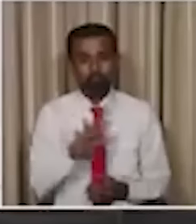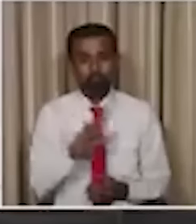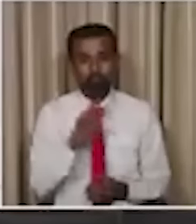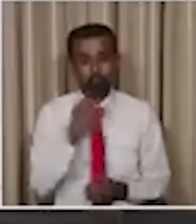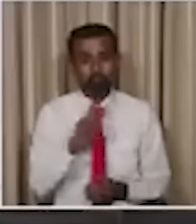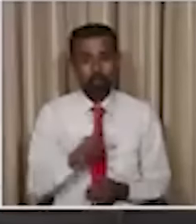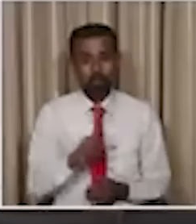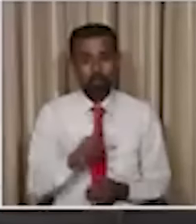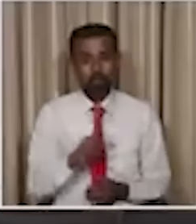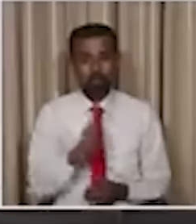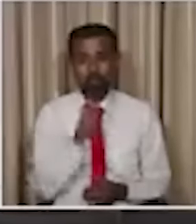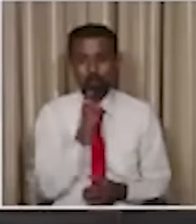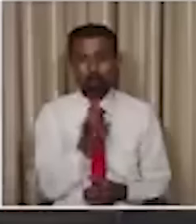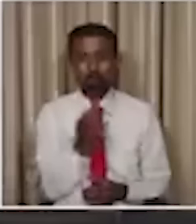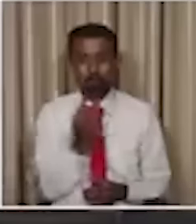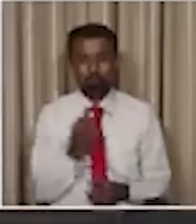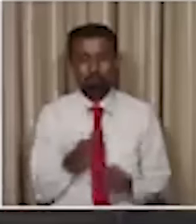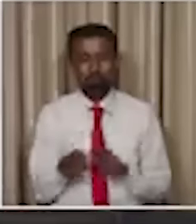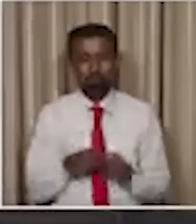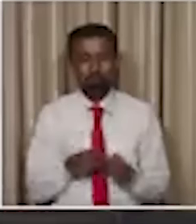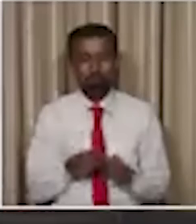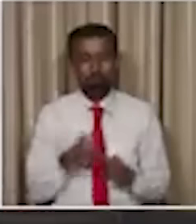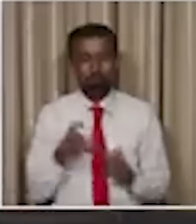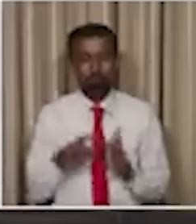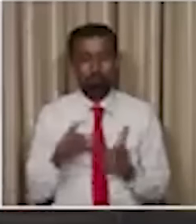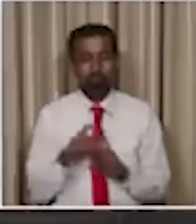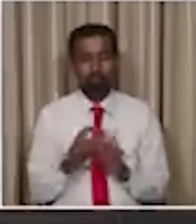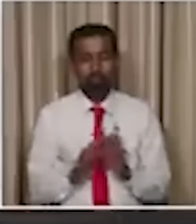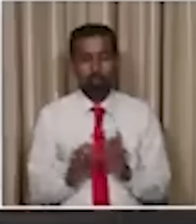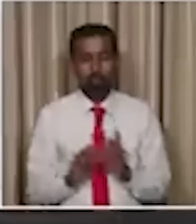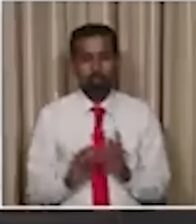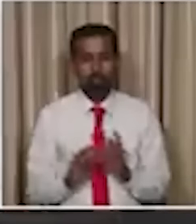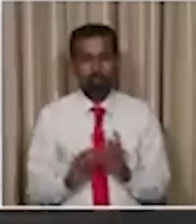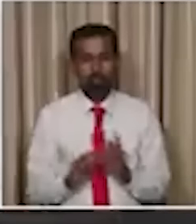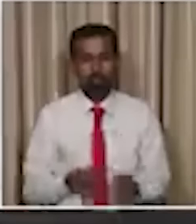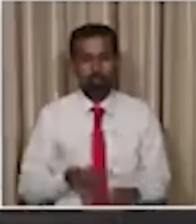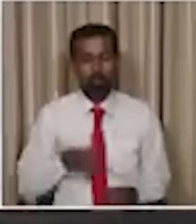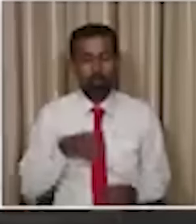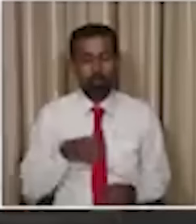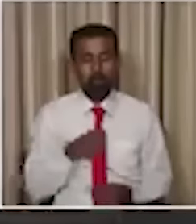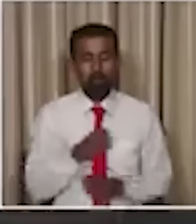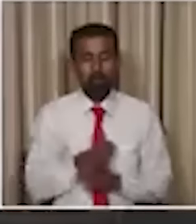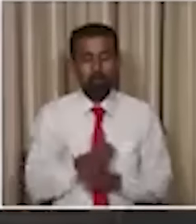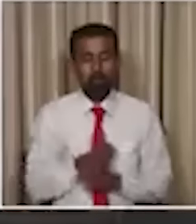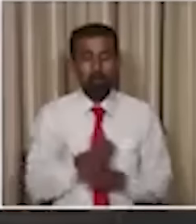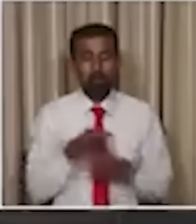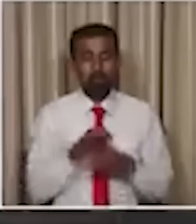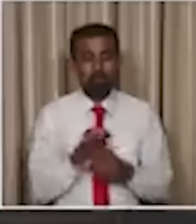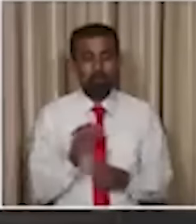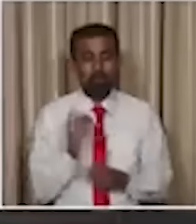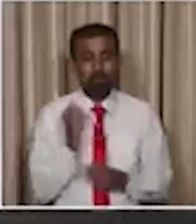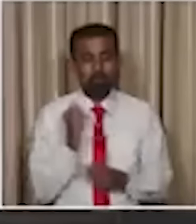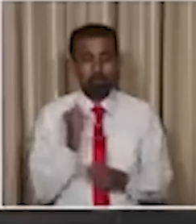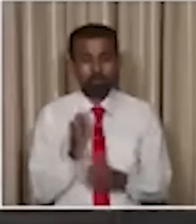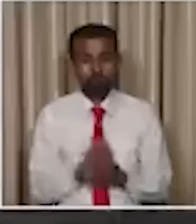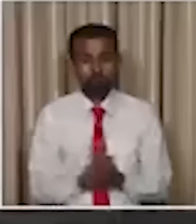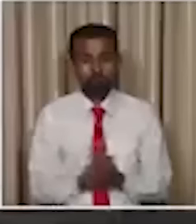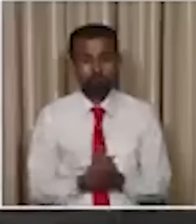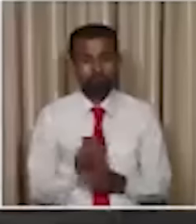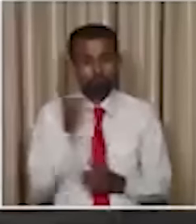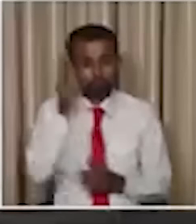දින අධිකරණයේ අවසරය පරිදි අපරාධ පරීක්ෂණ දෙපාර්තමේන්තුවේ මූලිකත්වයෙන් රජයේ රස පරීක්ෂක දෙපාර්තමේන්තුව